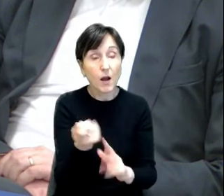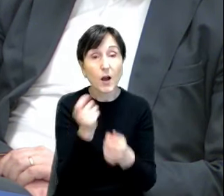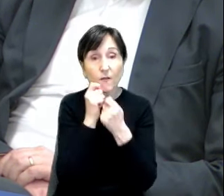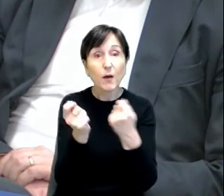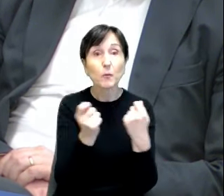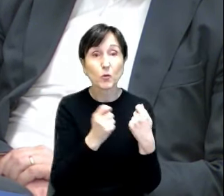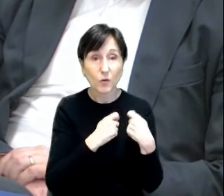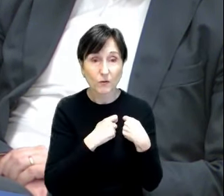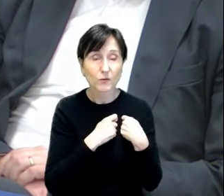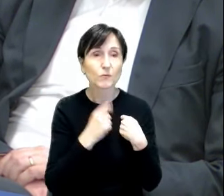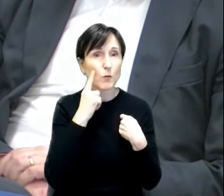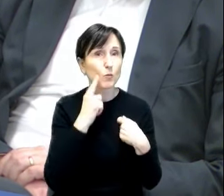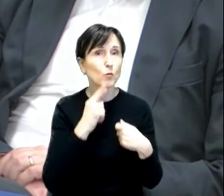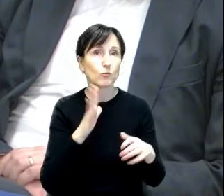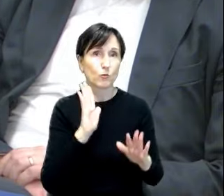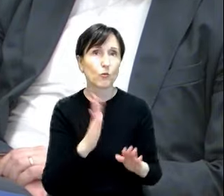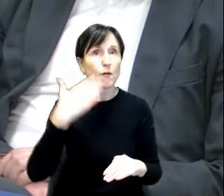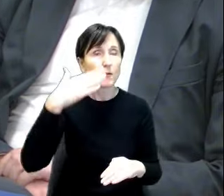toliau būti geriausia